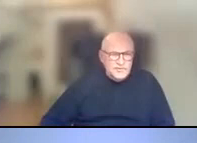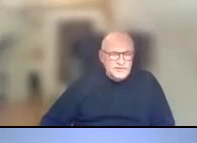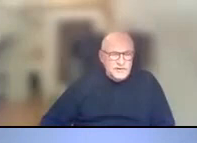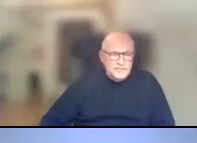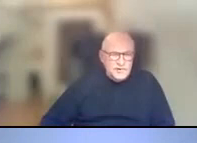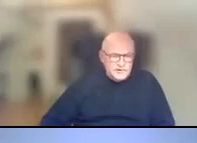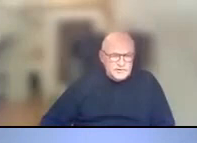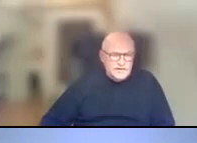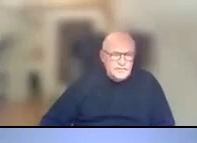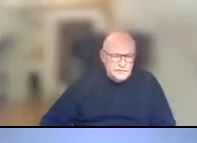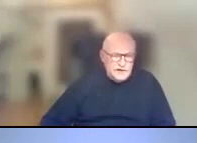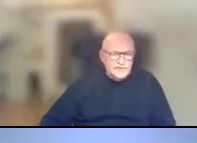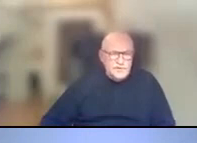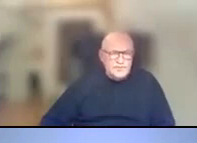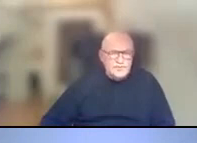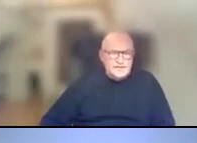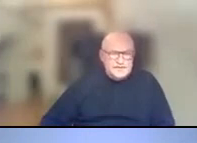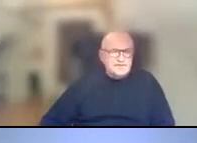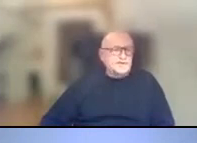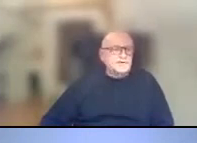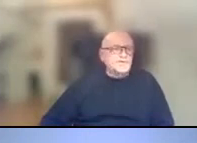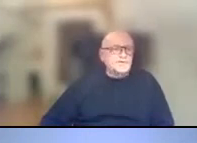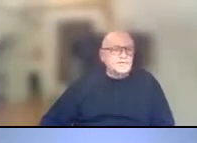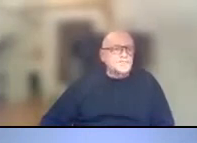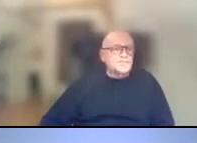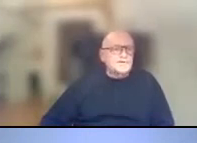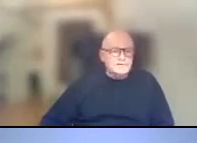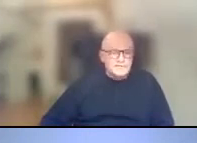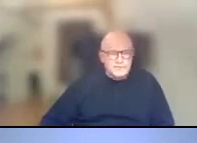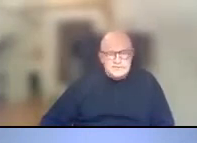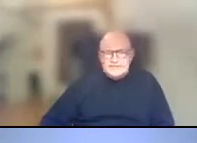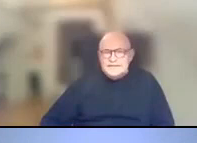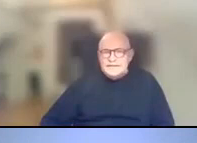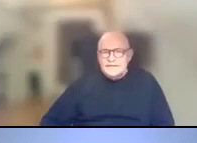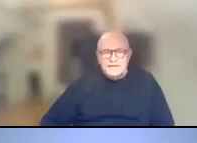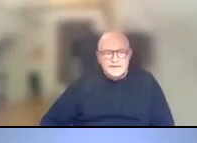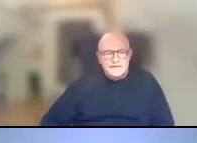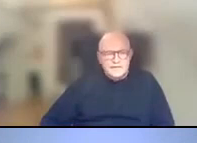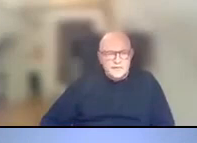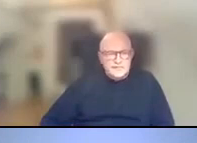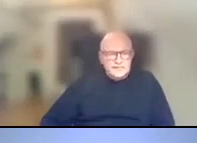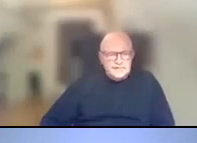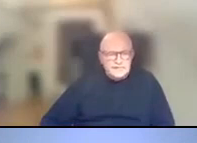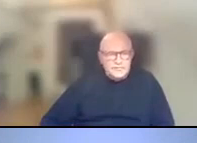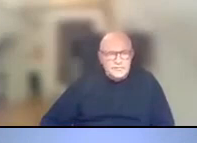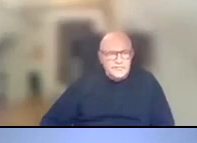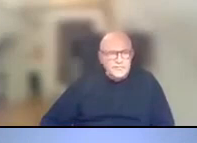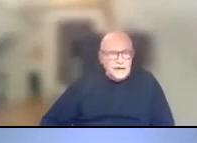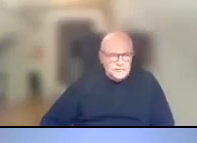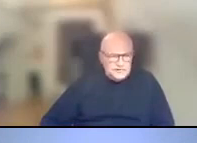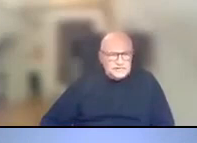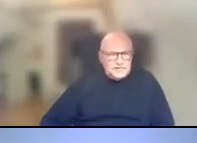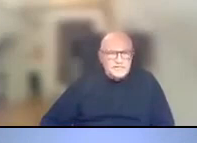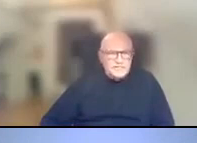massenweise Leute ermordet haben, am Ende auch noch Geld kriegen können für Interviews, die dann im öffentlich-rechtlichen